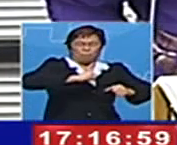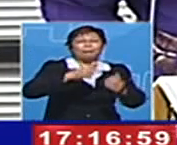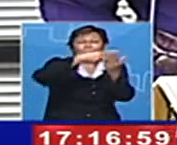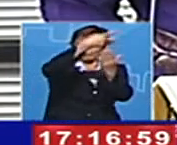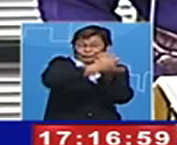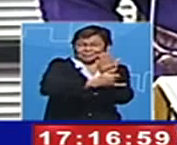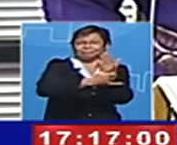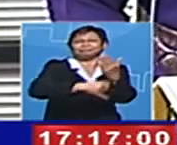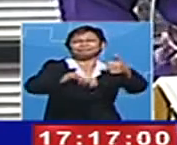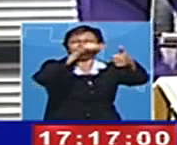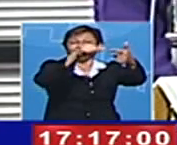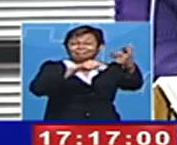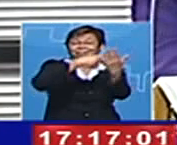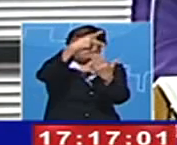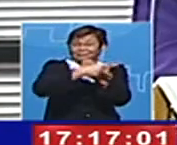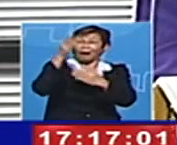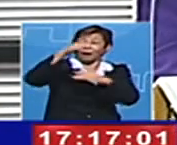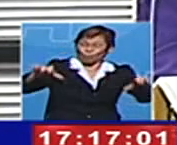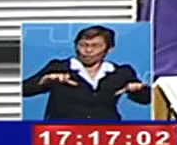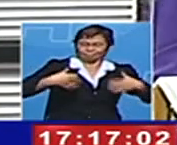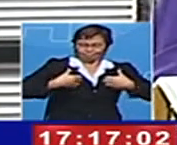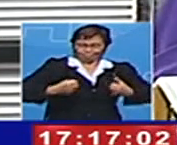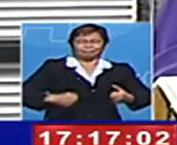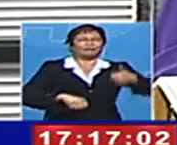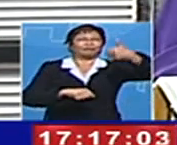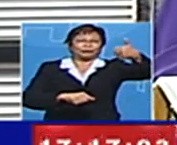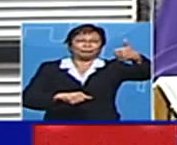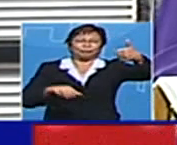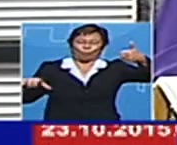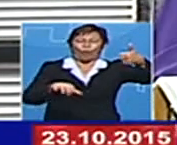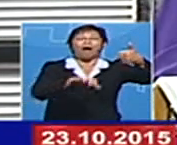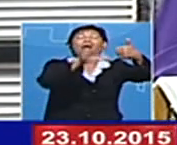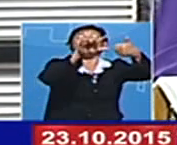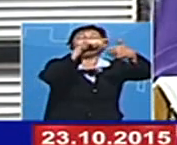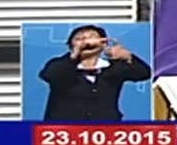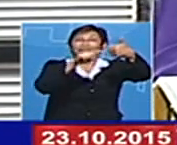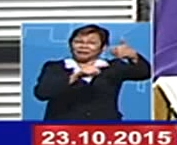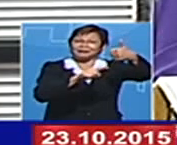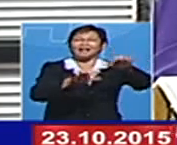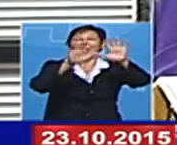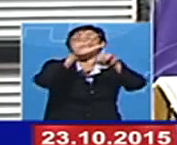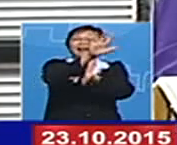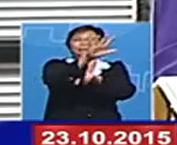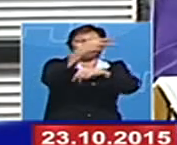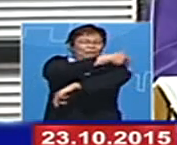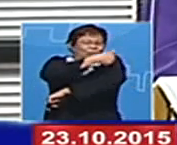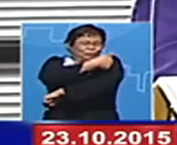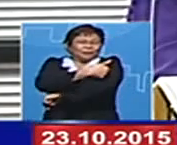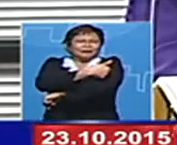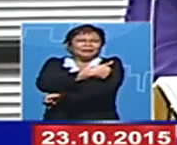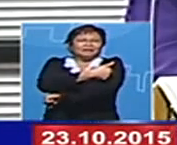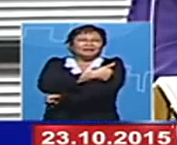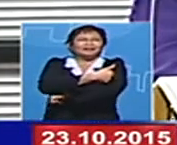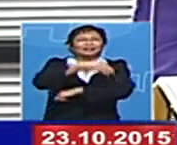yang ak akan adalah pertama membina lima Hospital baru di Pasir Gudang